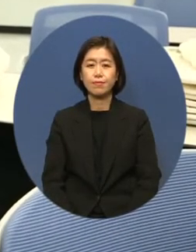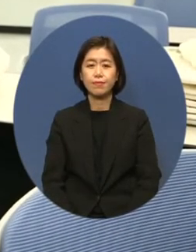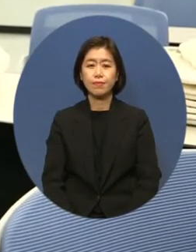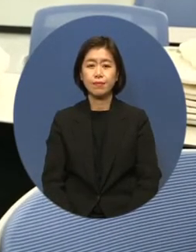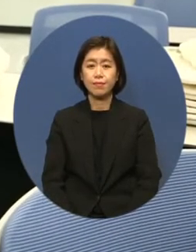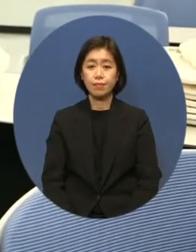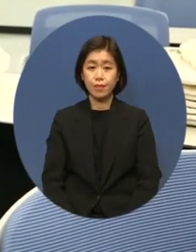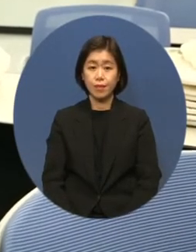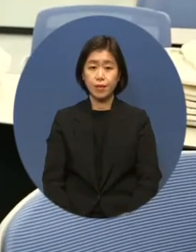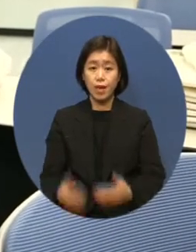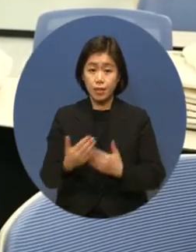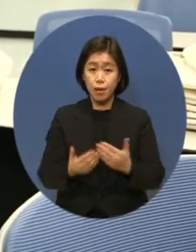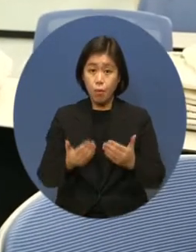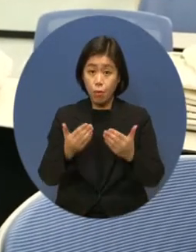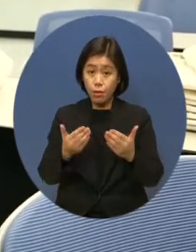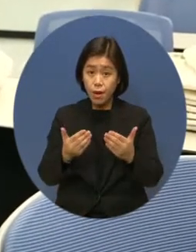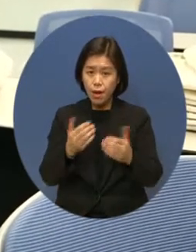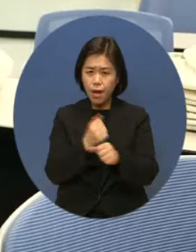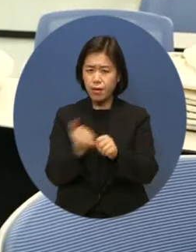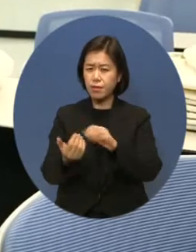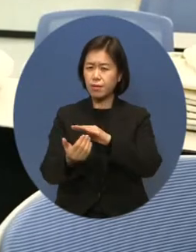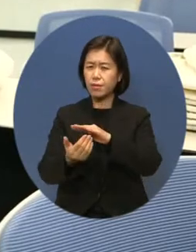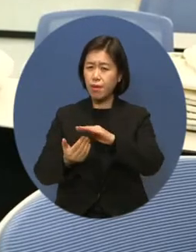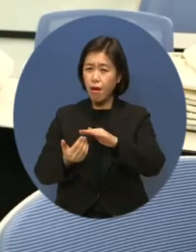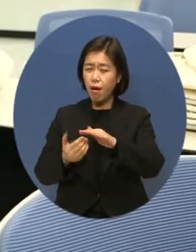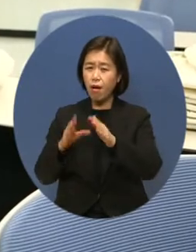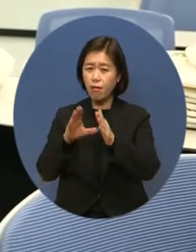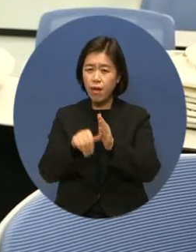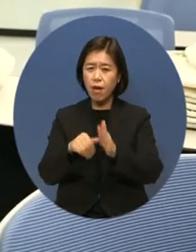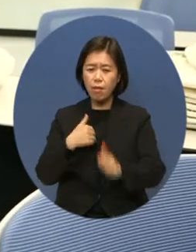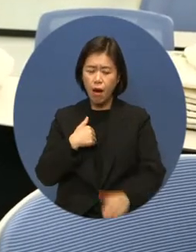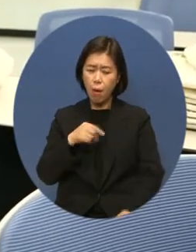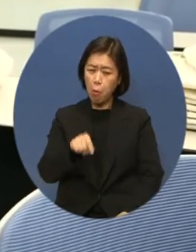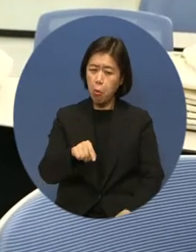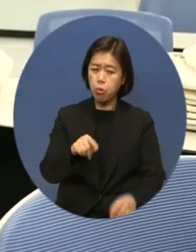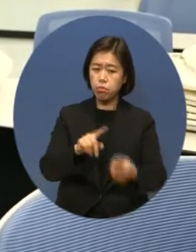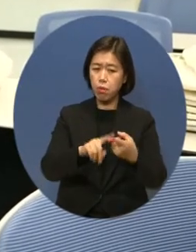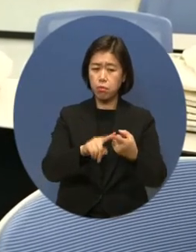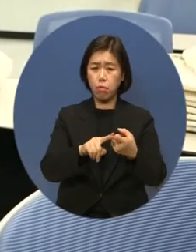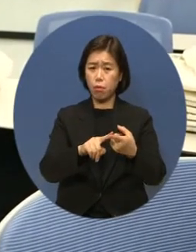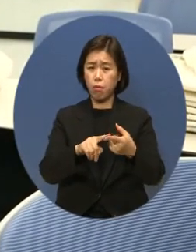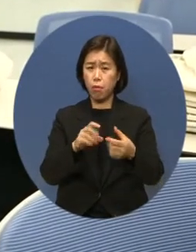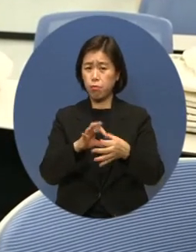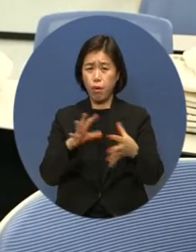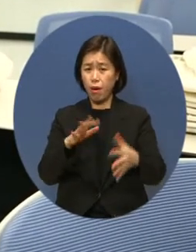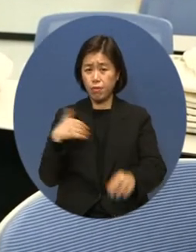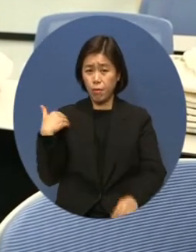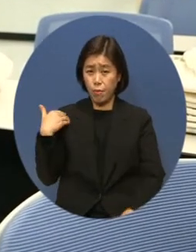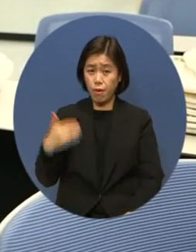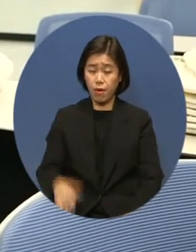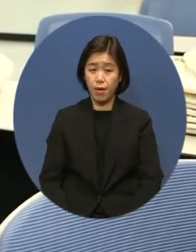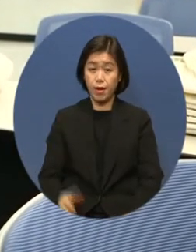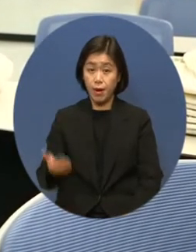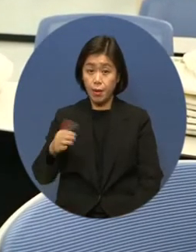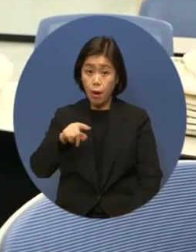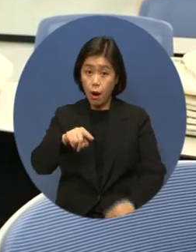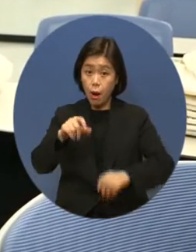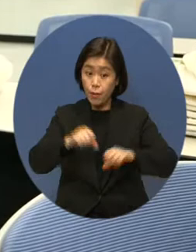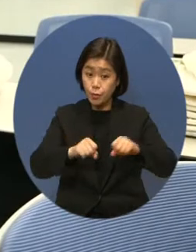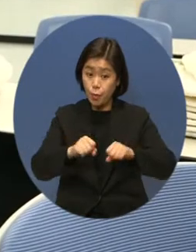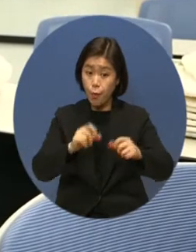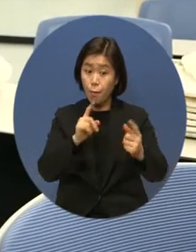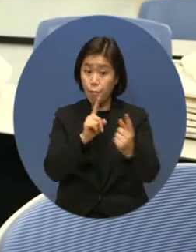사실 자원봉사를 하기 전에는 이런 활동이 있는지 몰랐어요. 그런데 이런 활동을 접하다